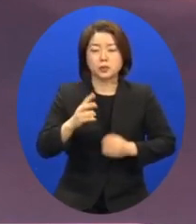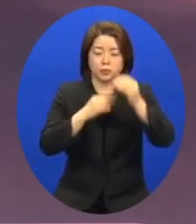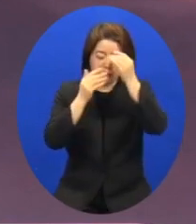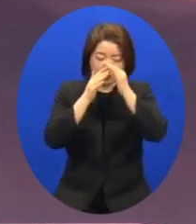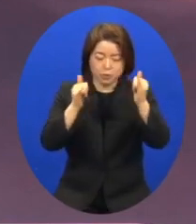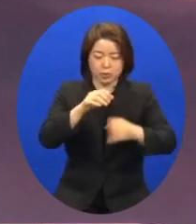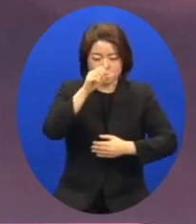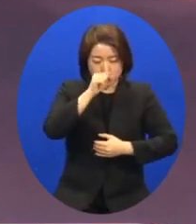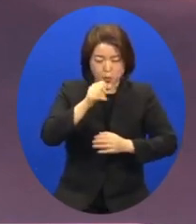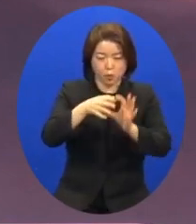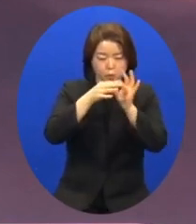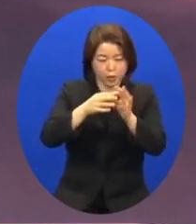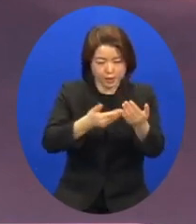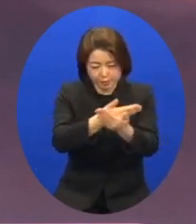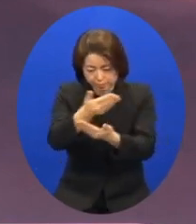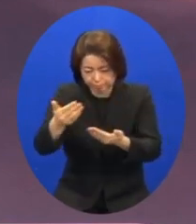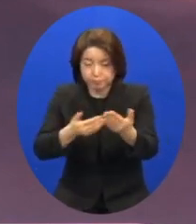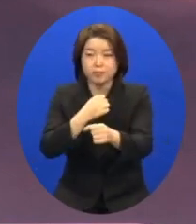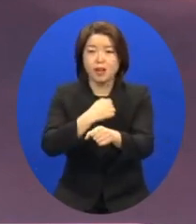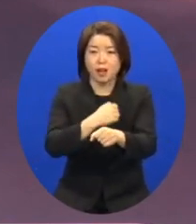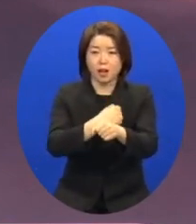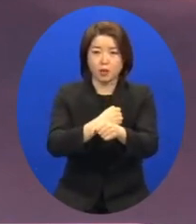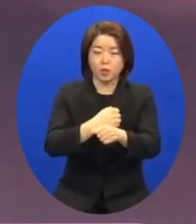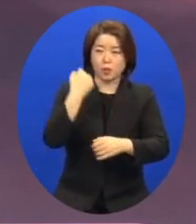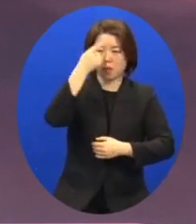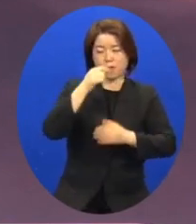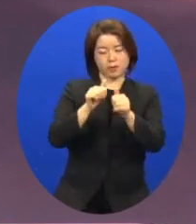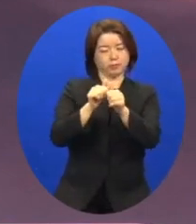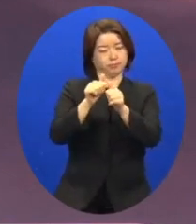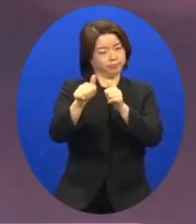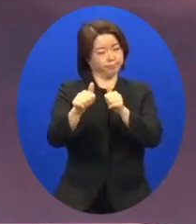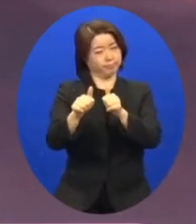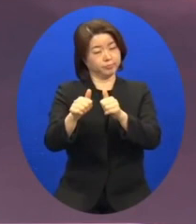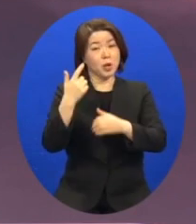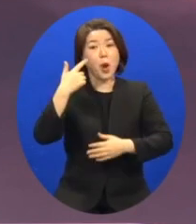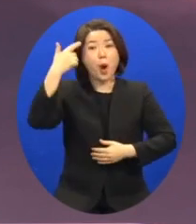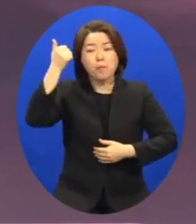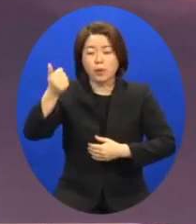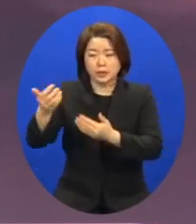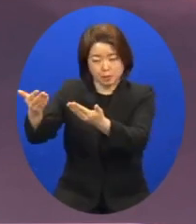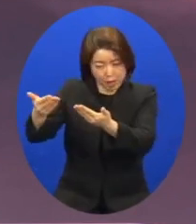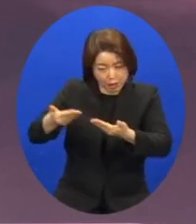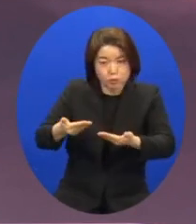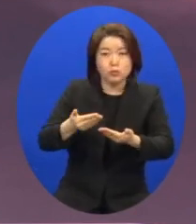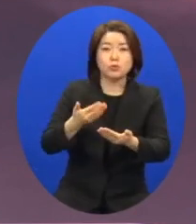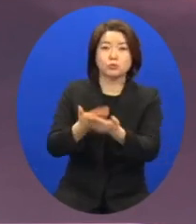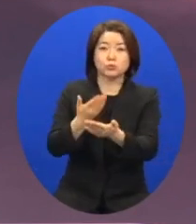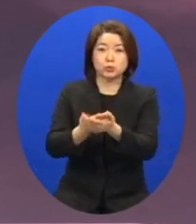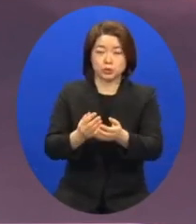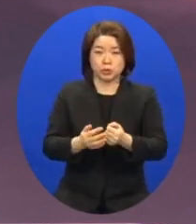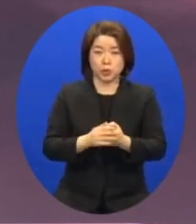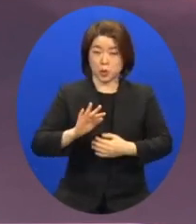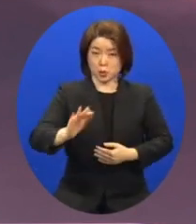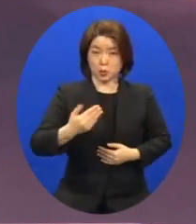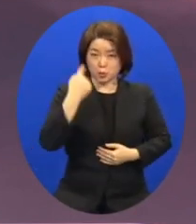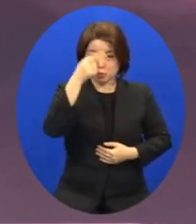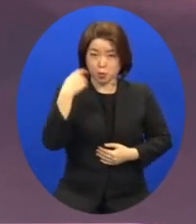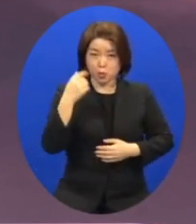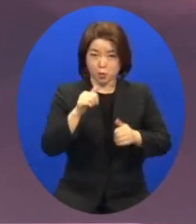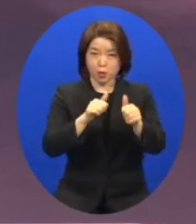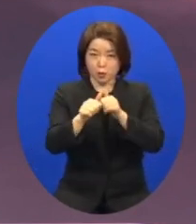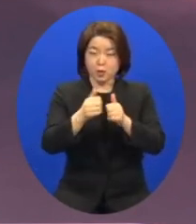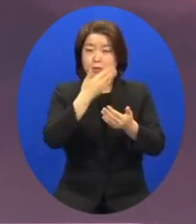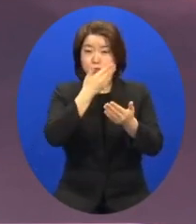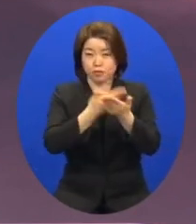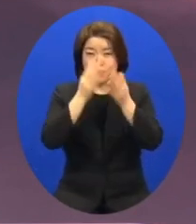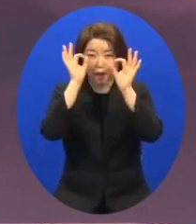좋은 관계를 매직 5 또 인물 도 잘생긴 목사님을 보냈어요 요즘엔 또 인물 도장 종료하게